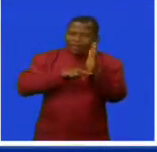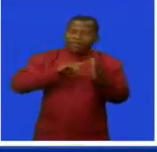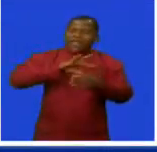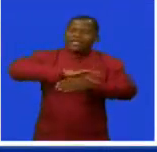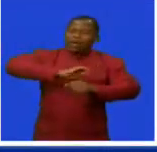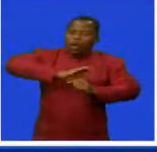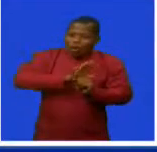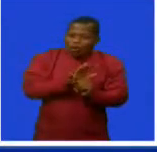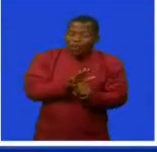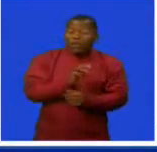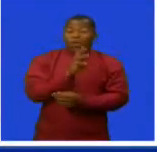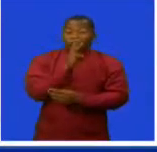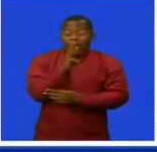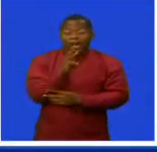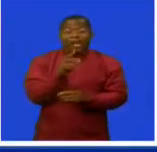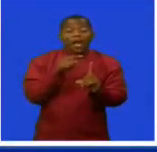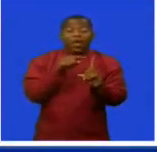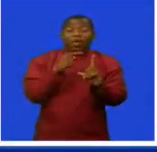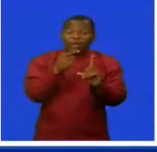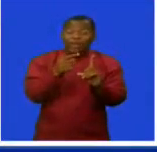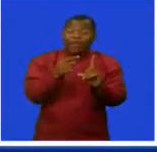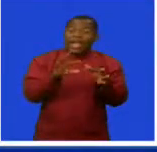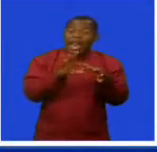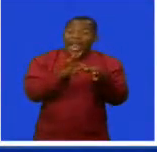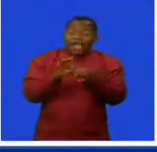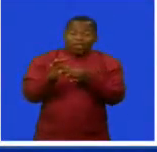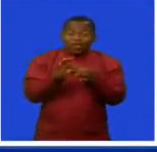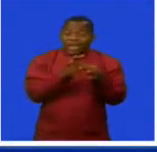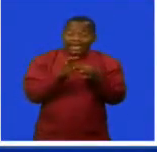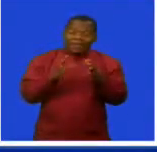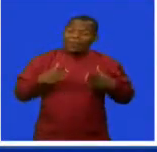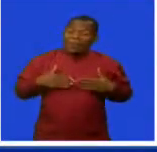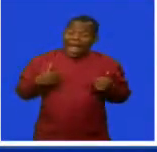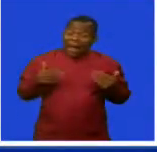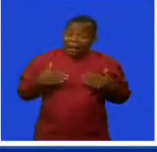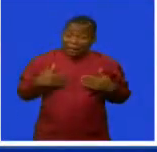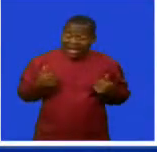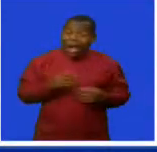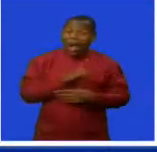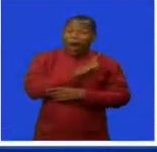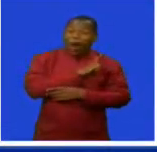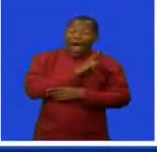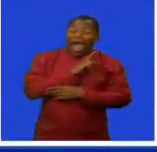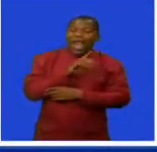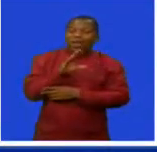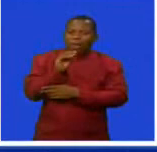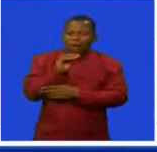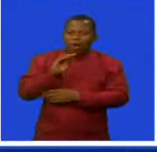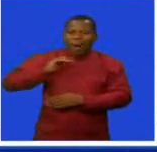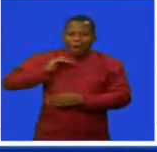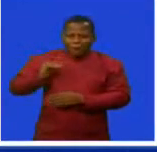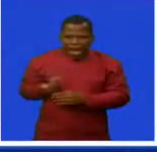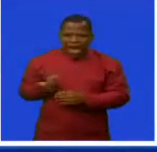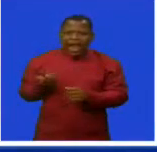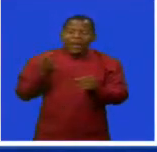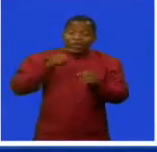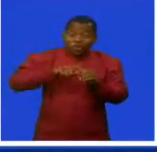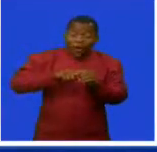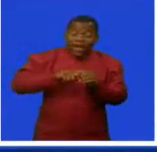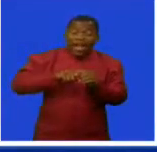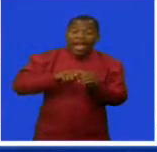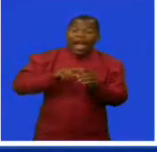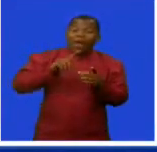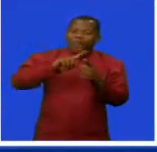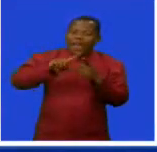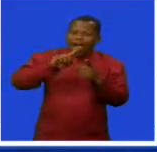bayinhlangano-ke bayajabula-ke ngetinombolo tabomake letibonakala tikhula-ke kulo mdlalo. Seka improve, they are improve msakati kakhulu.